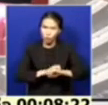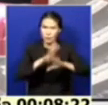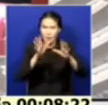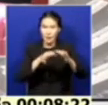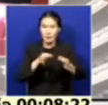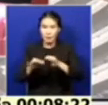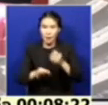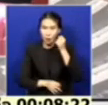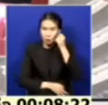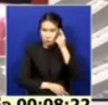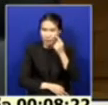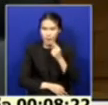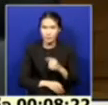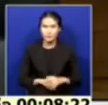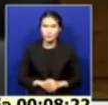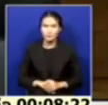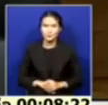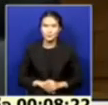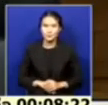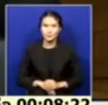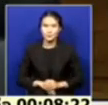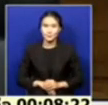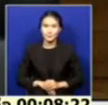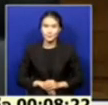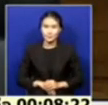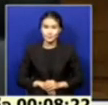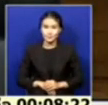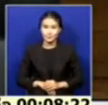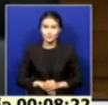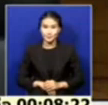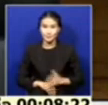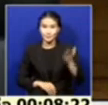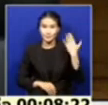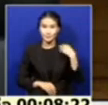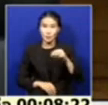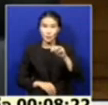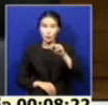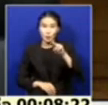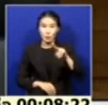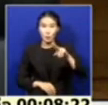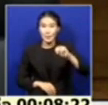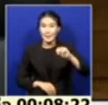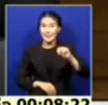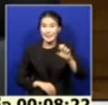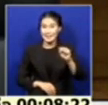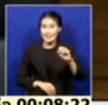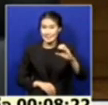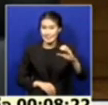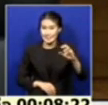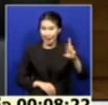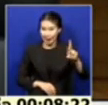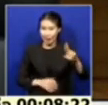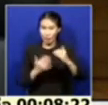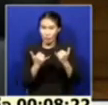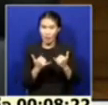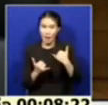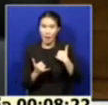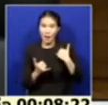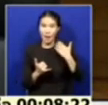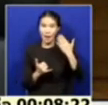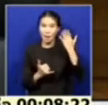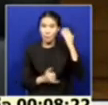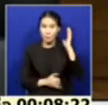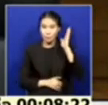รอรับฟังนะว่าทางฝ่ายรัฐบาลกัมพูชาจะตอบทางสถานทูตของเราว่าอย่างไรแล้วจ